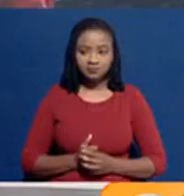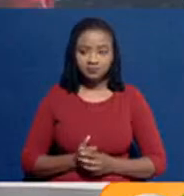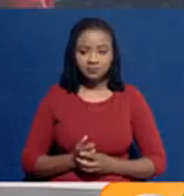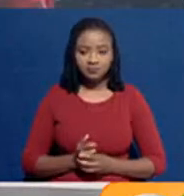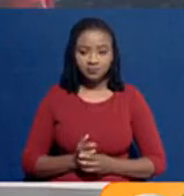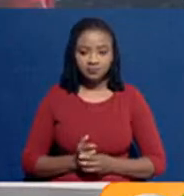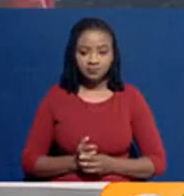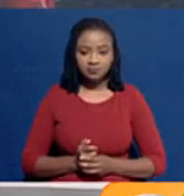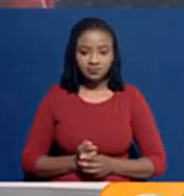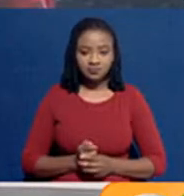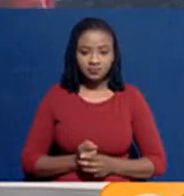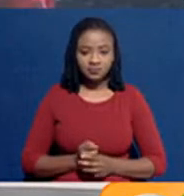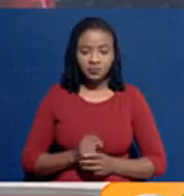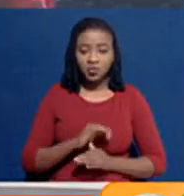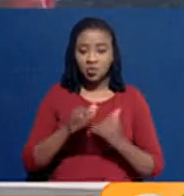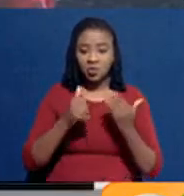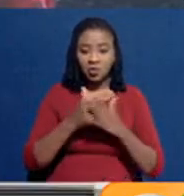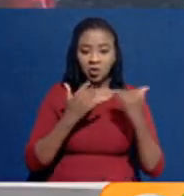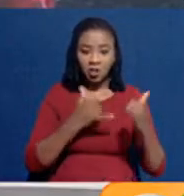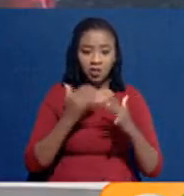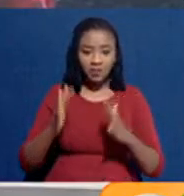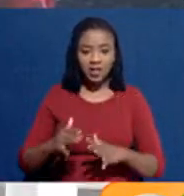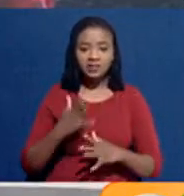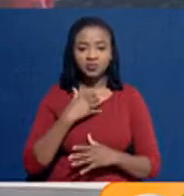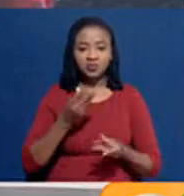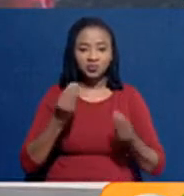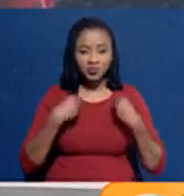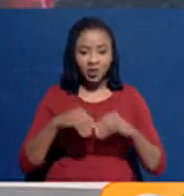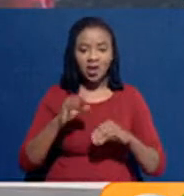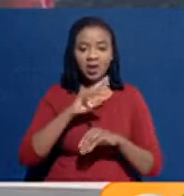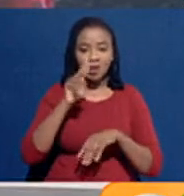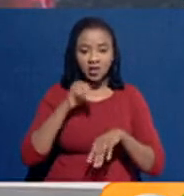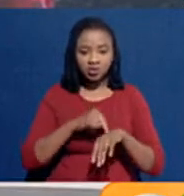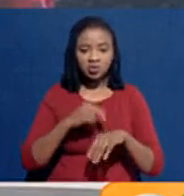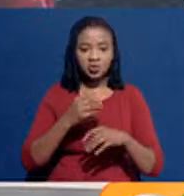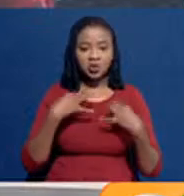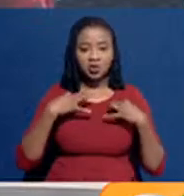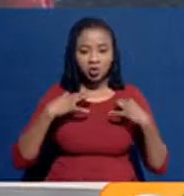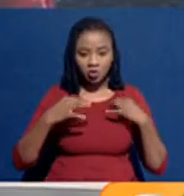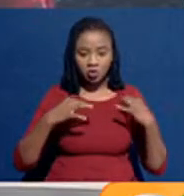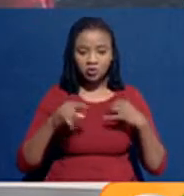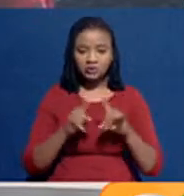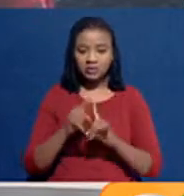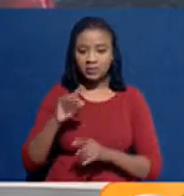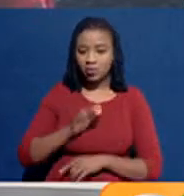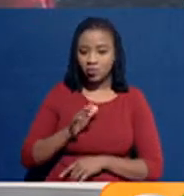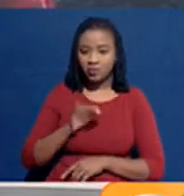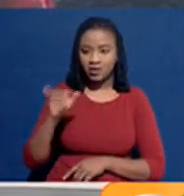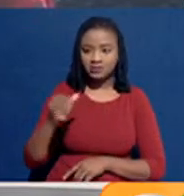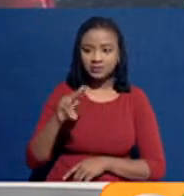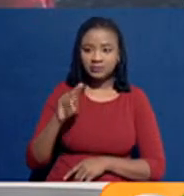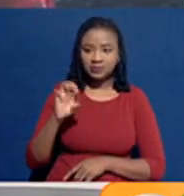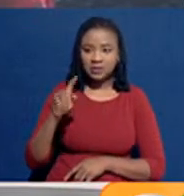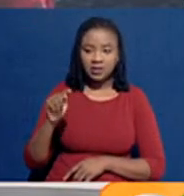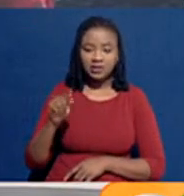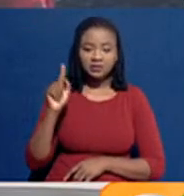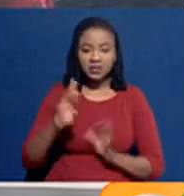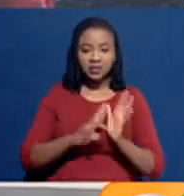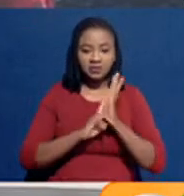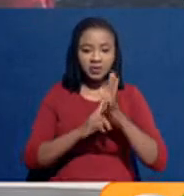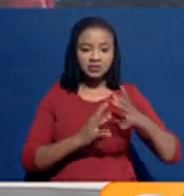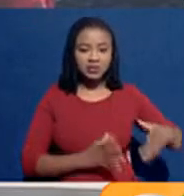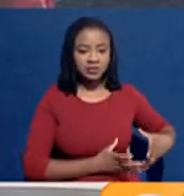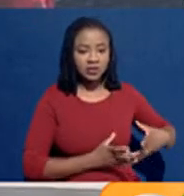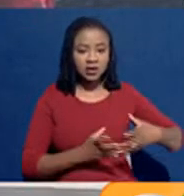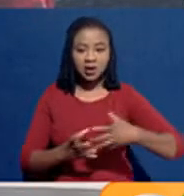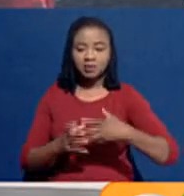Ile michezo ambapo ni ndoto ya kila mchezaji kuvaa sare ya timu yake taifa, kama ilivyokuwa kwa Janet Owino aliyewakilisha timu ya taifa ya mchezo wa raga kwa miaka